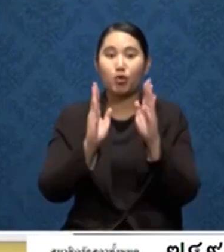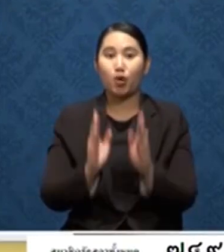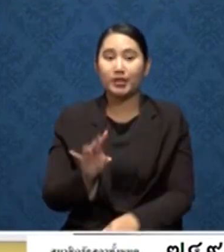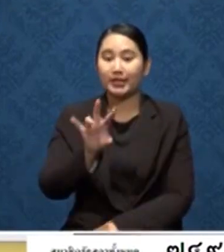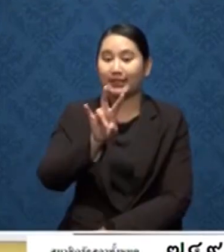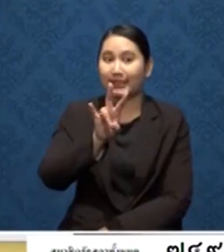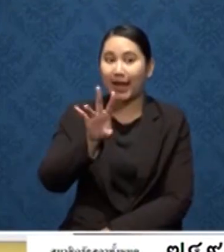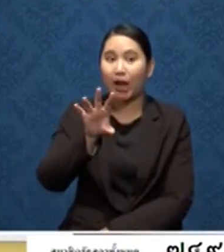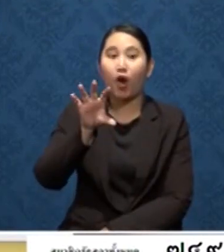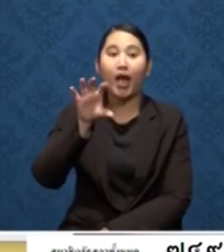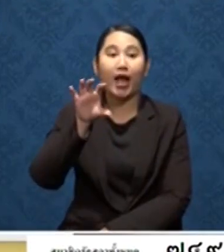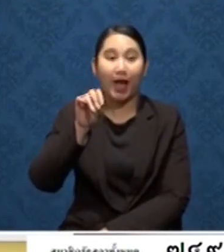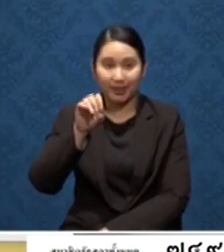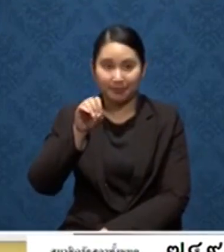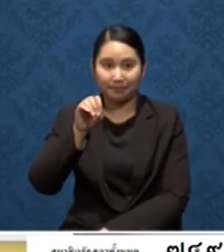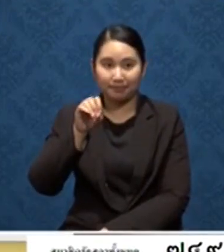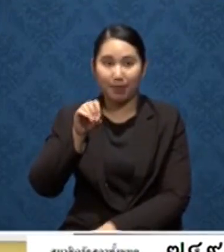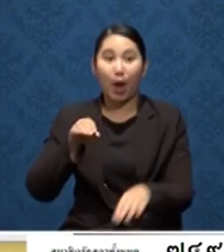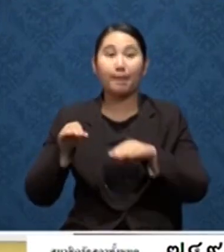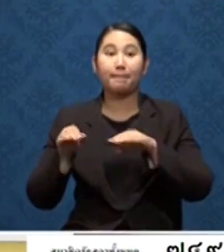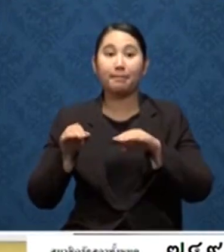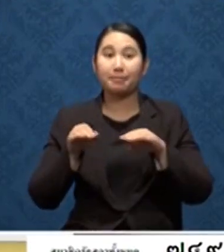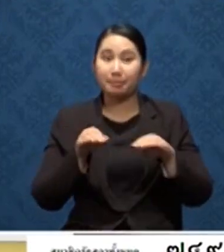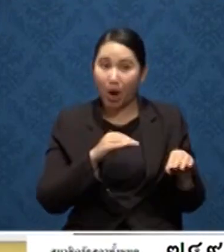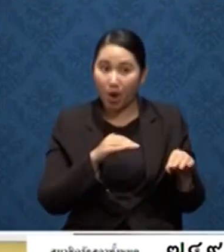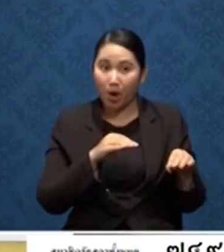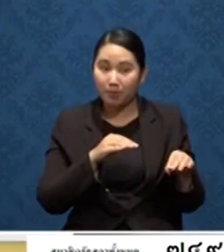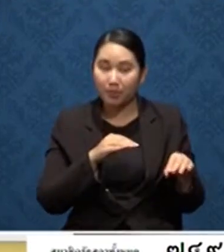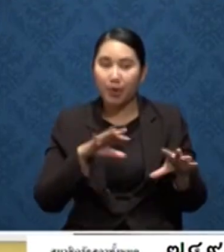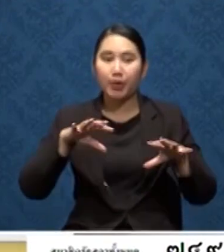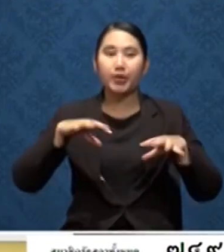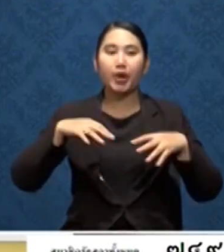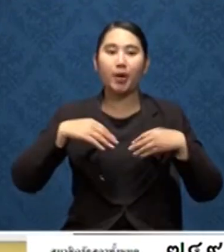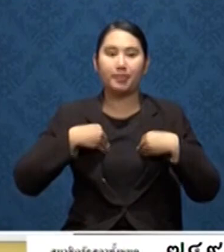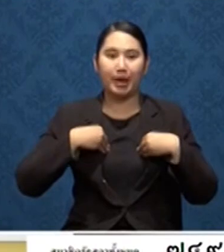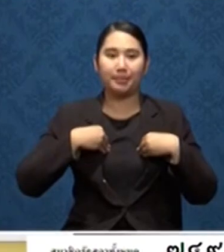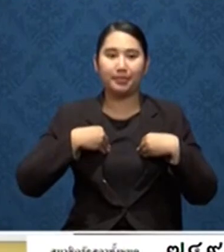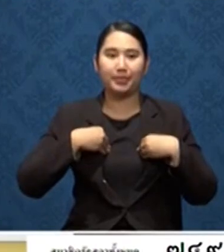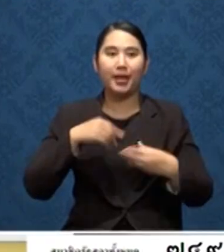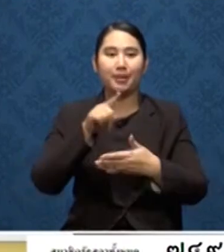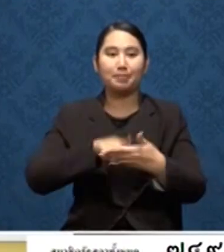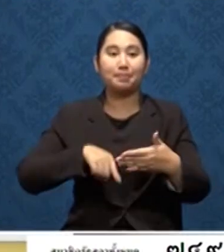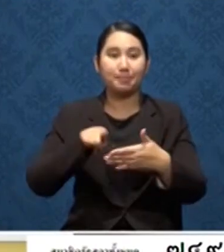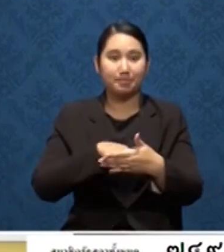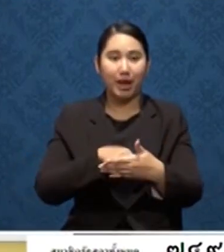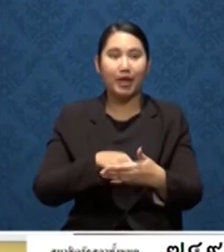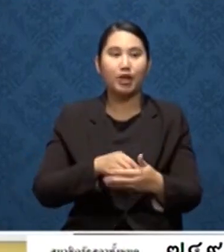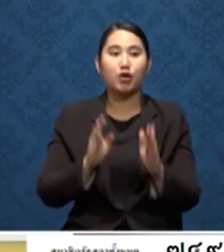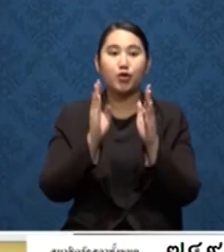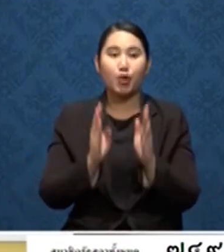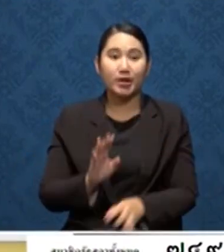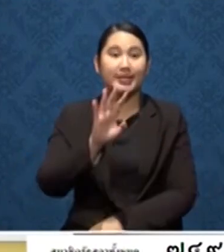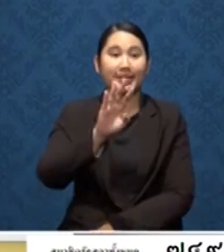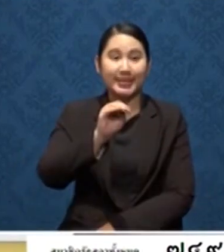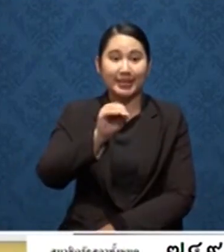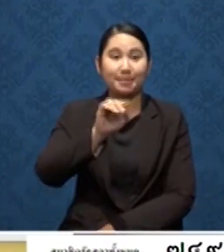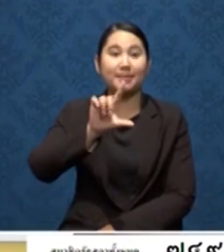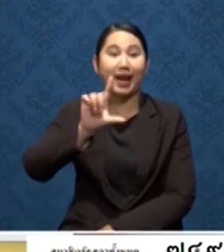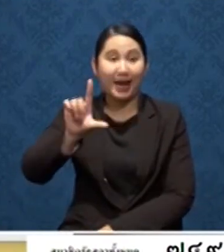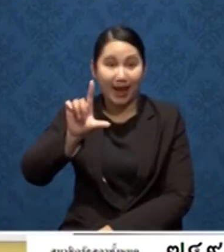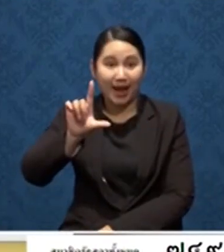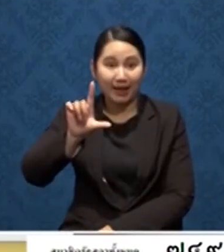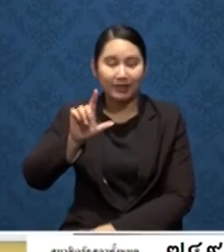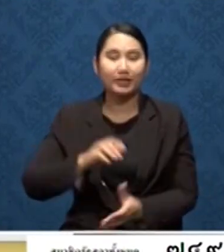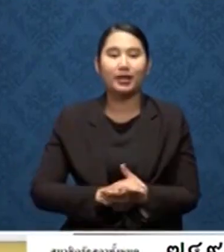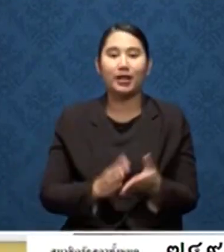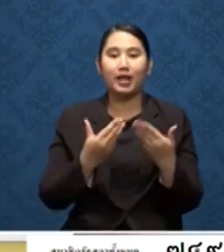คนนั้นพร้อมจะเคารพเสียงของประชาชน 40ล้านคนที่ออกมาใช้สิทธิ์เลือกตั้งและออก